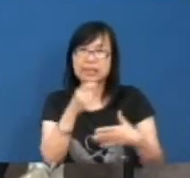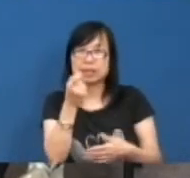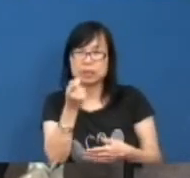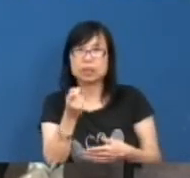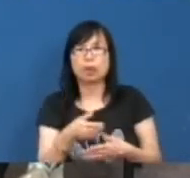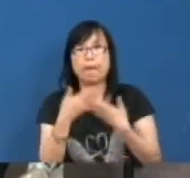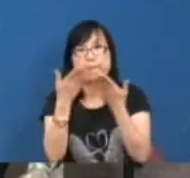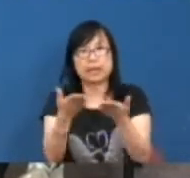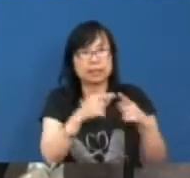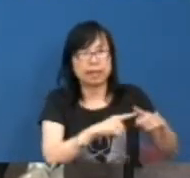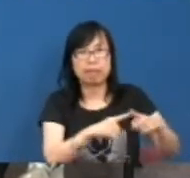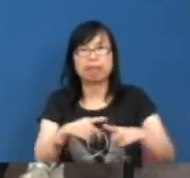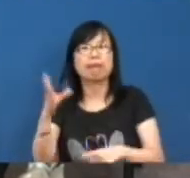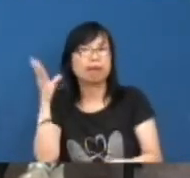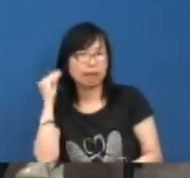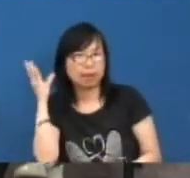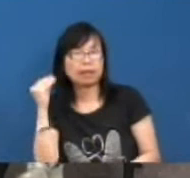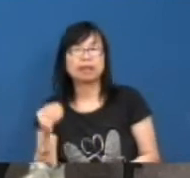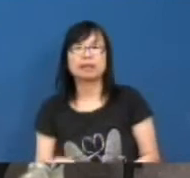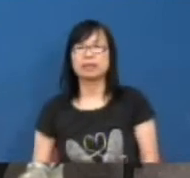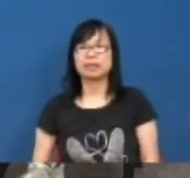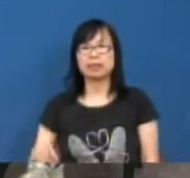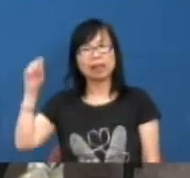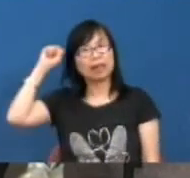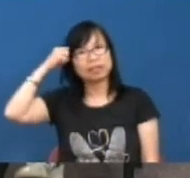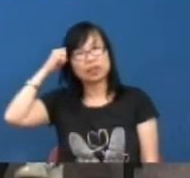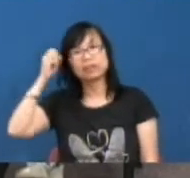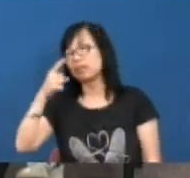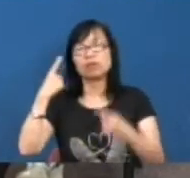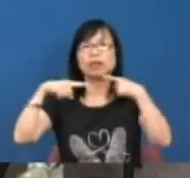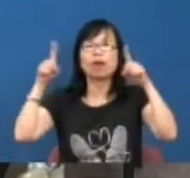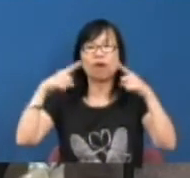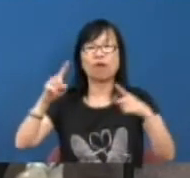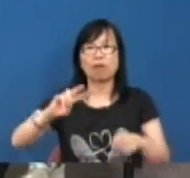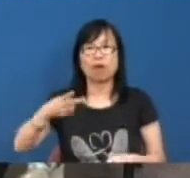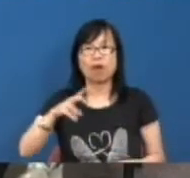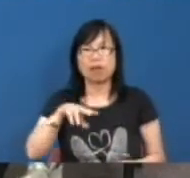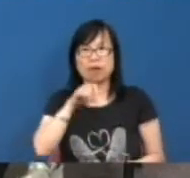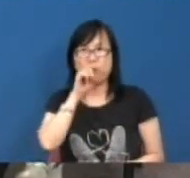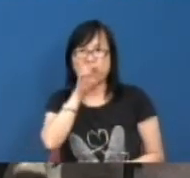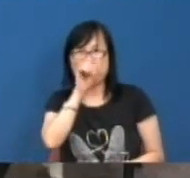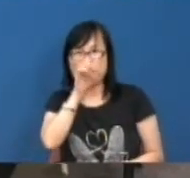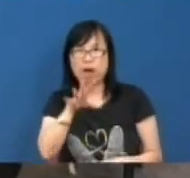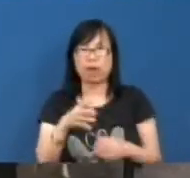嘢俾啲居民聽一下啦，就所以咧就諗話啊，不如將首歌就改咗歌詞去諷刺一下港鐵，